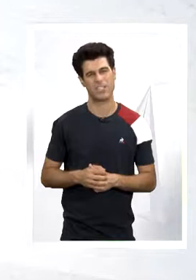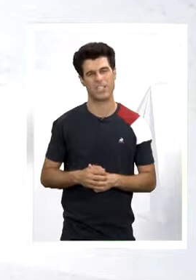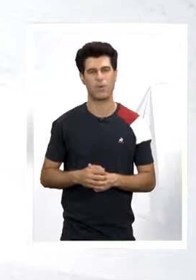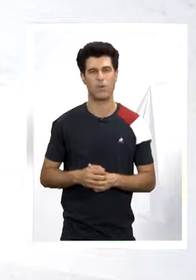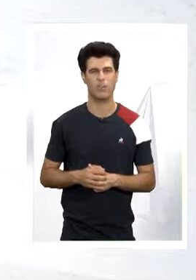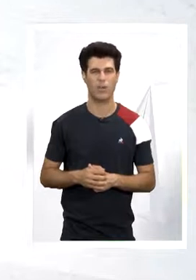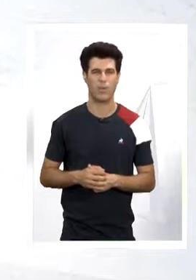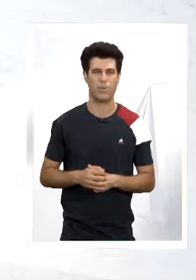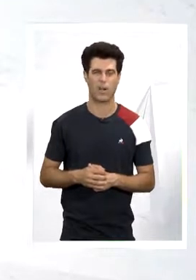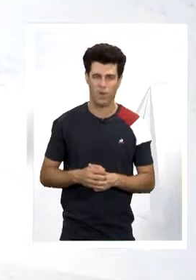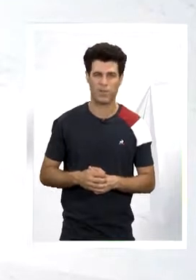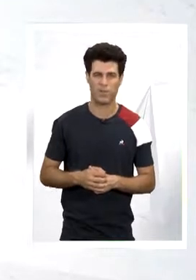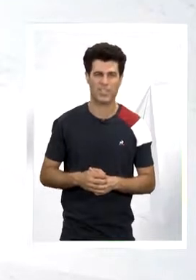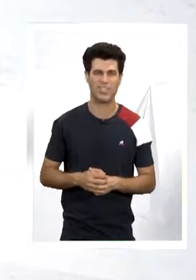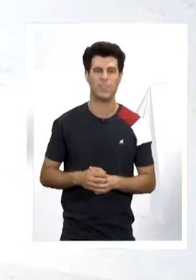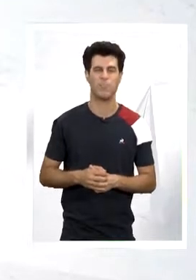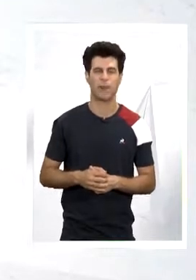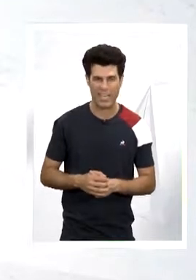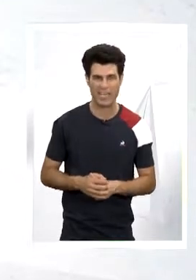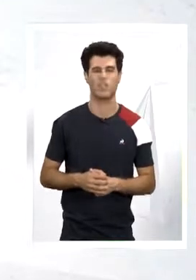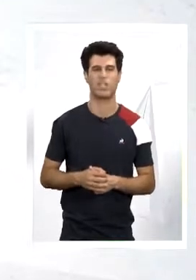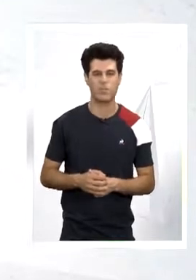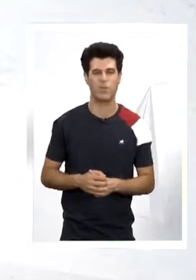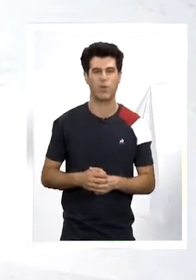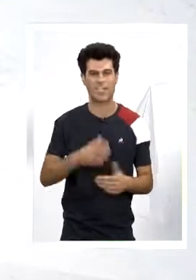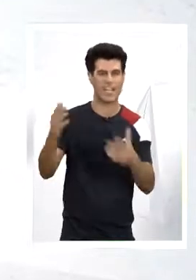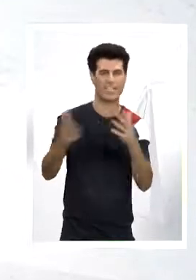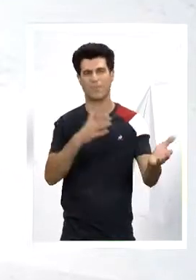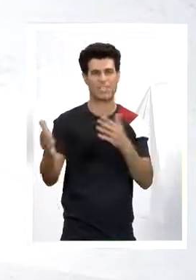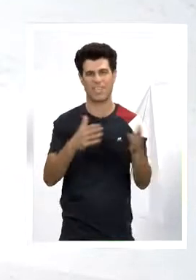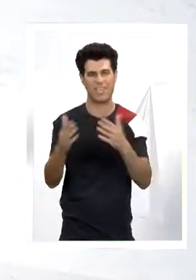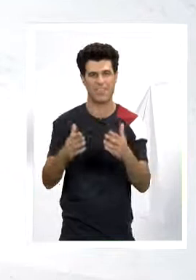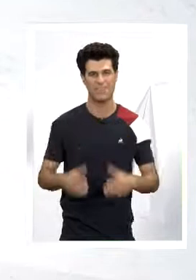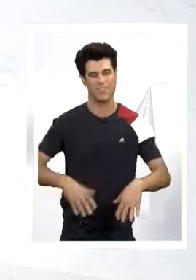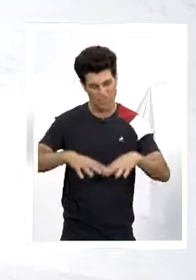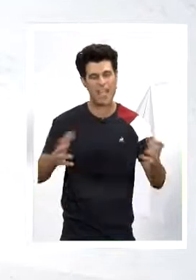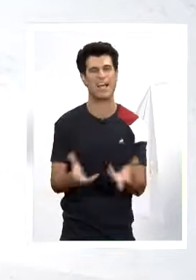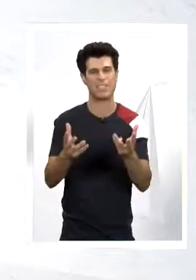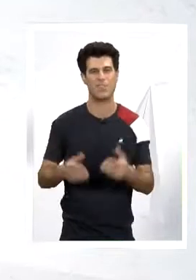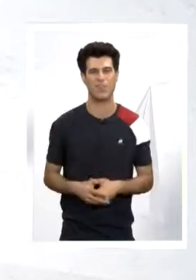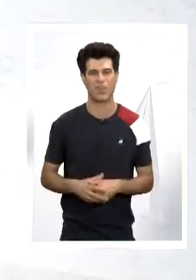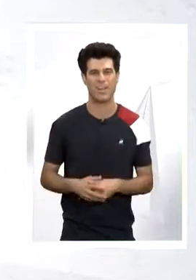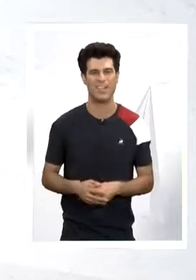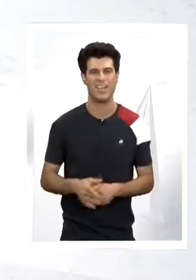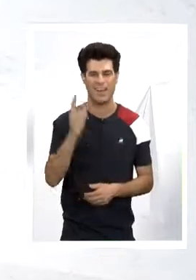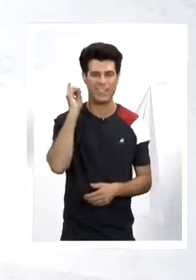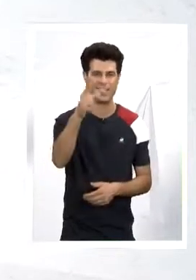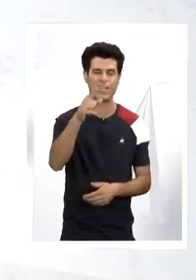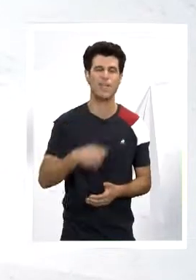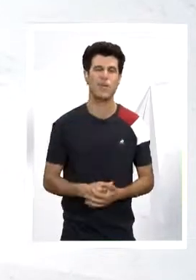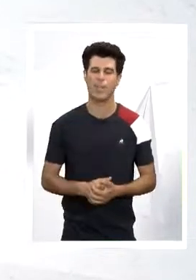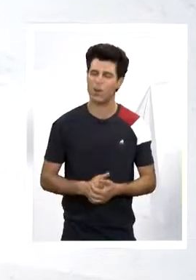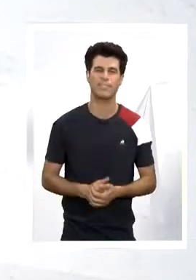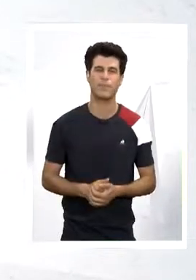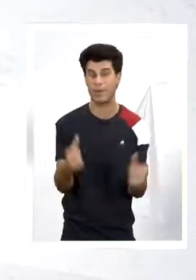בקרוב ניפגש, אני מחזיק אצבעות שכולנו בקרוב ניפגש בריאים ושלמים ונוכל לשחק את המשחקים ביחד סביב השולחן. אבל